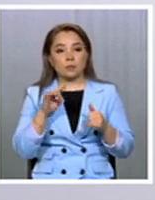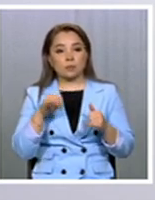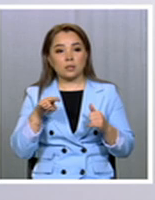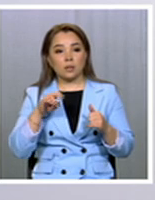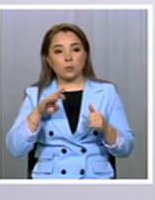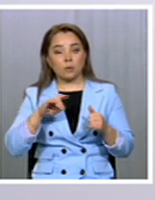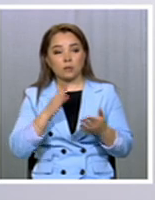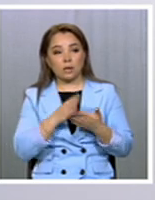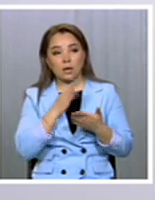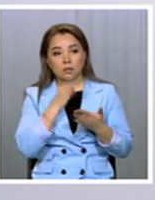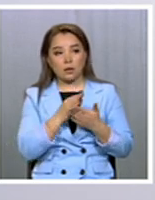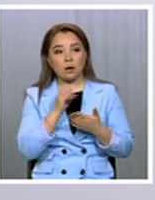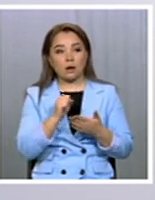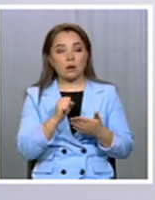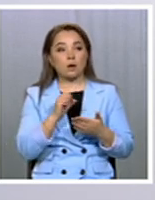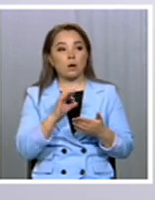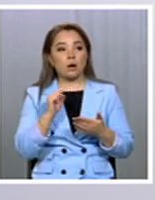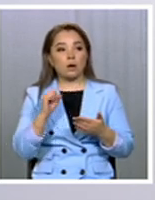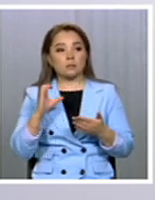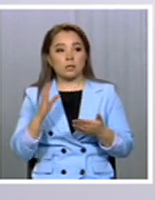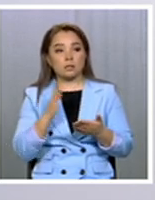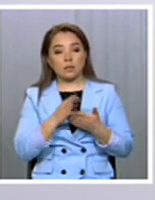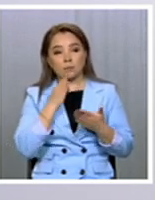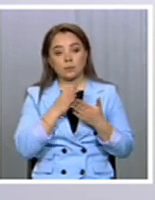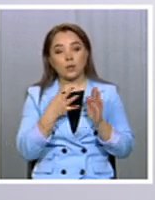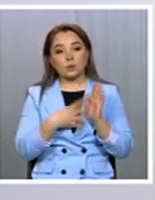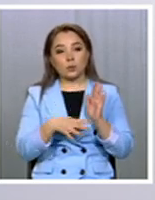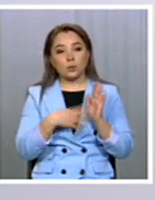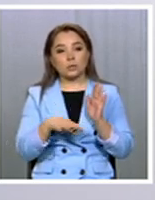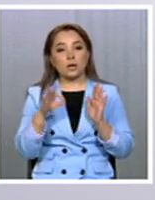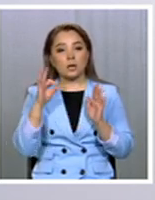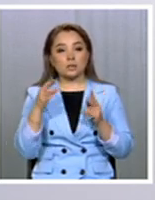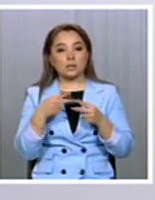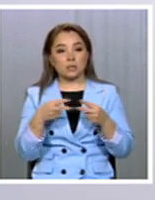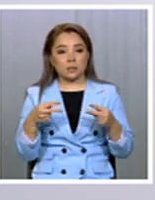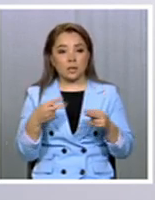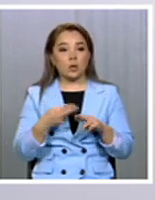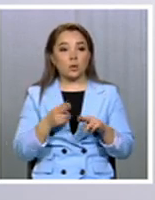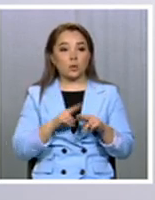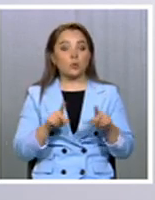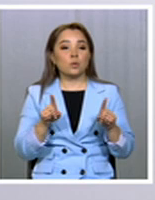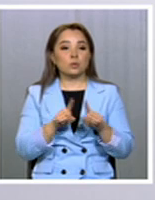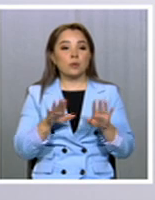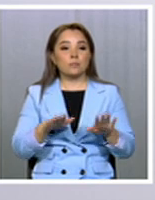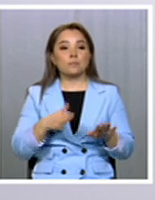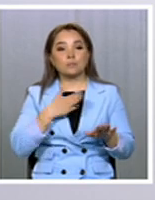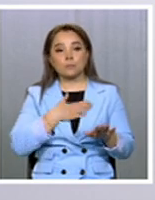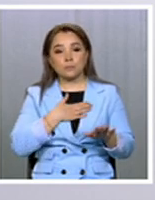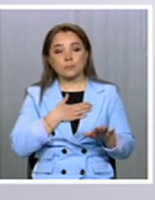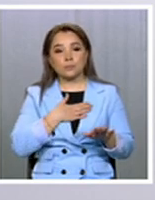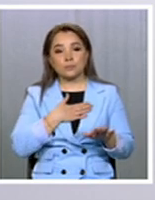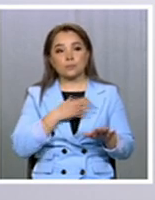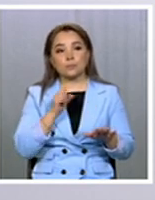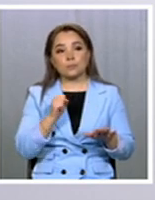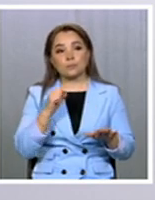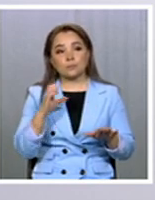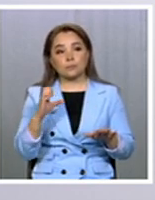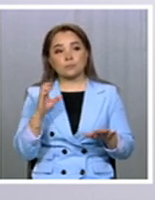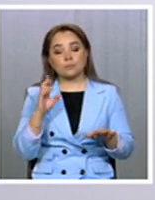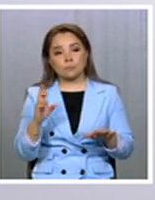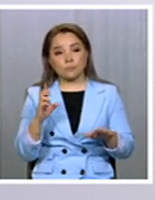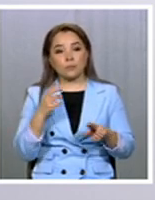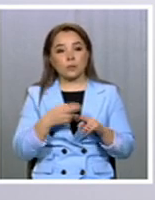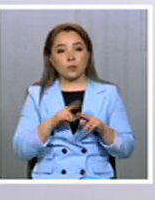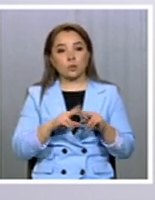Олай болса, О, А, С бұрышы бізде 90 градусқа тең. Дәл осы жерден біз мынау А, С, Б